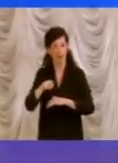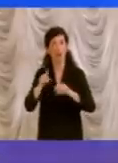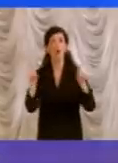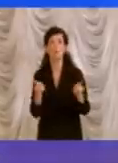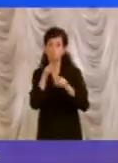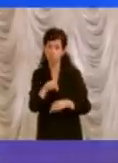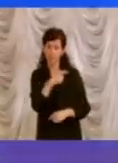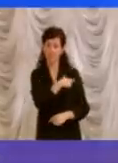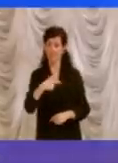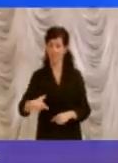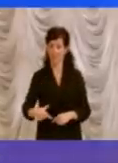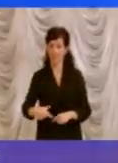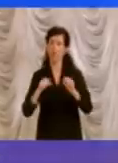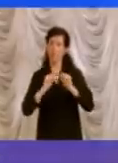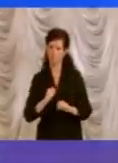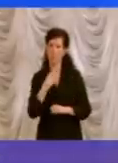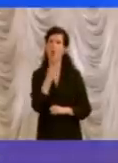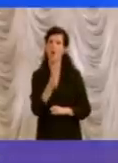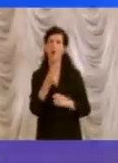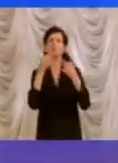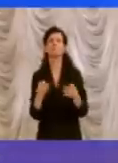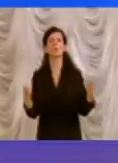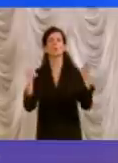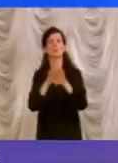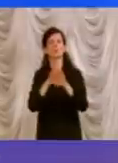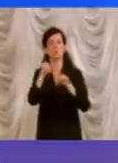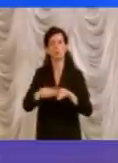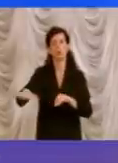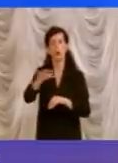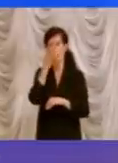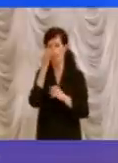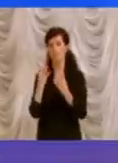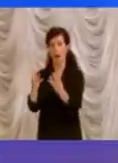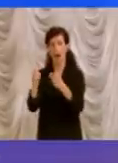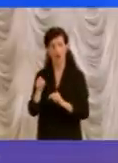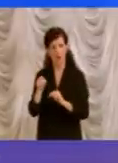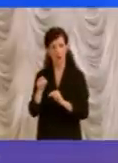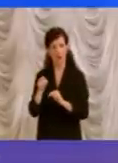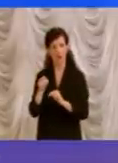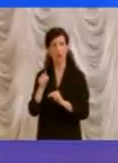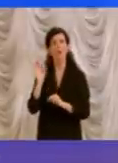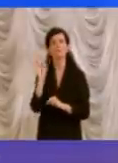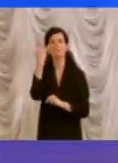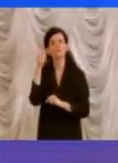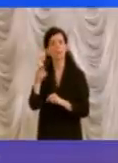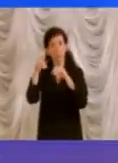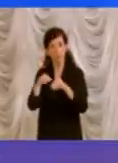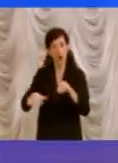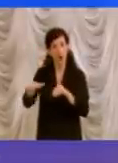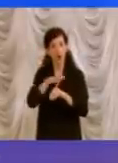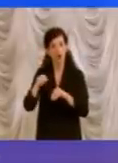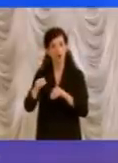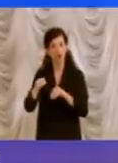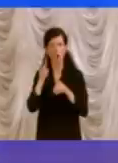potranno disporre la chiusura di queste aree laddove non ci sia possibilità di assicurare queste